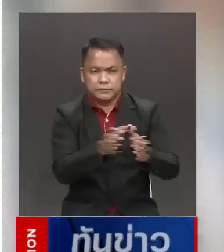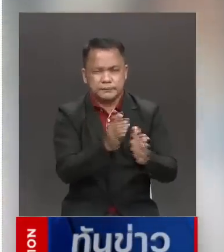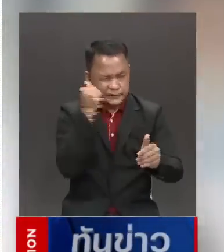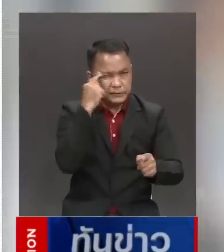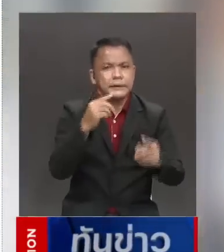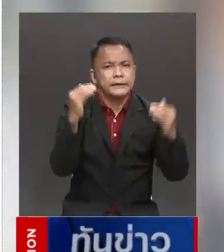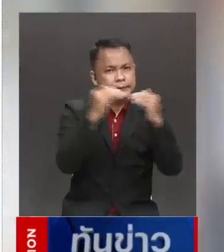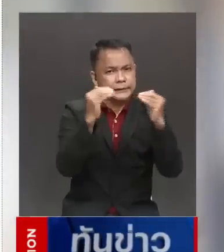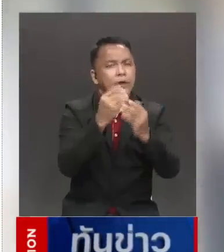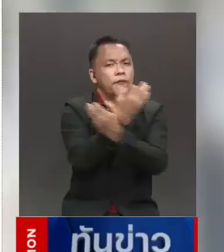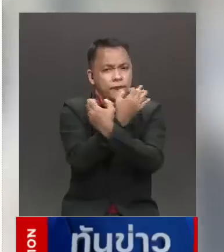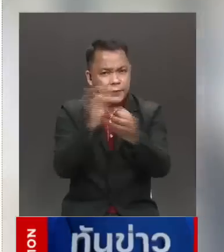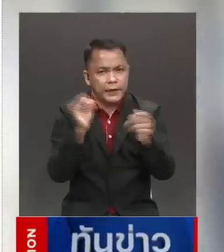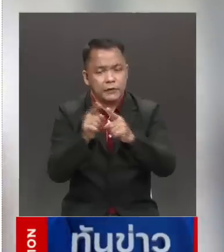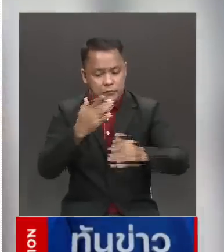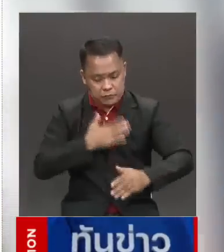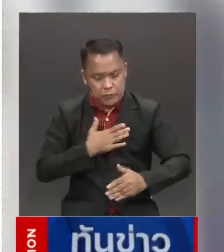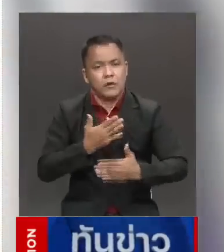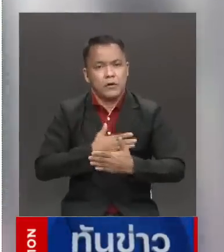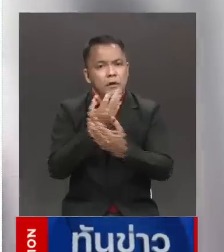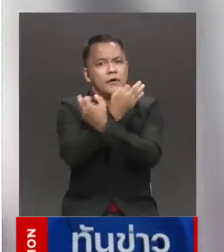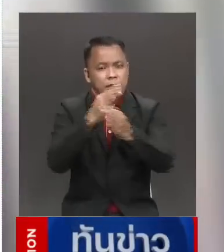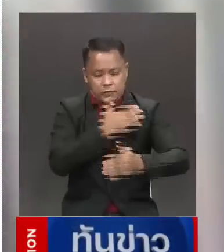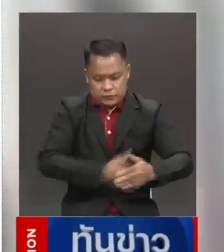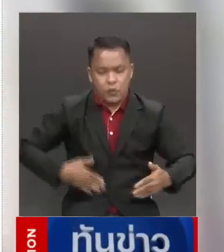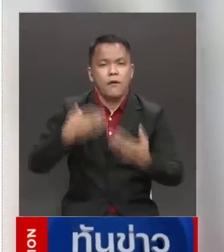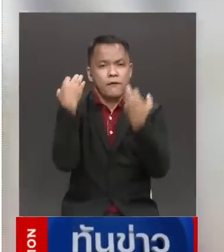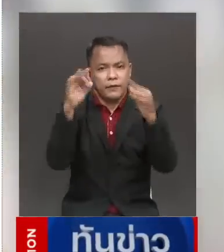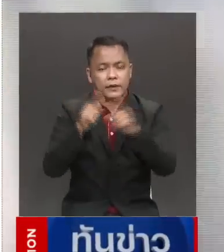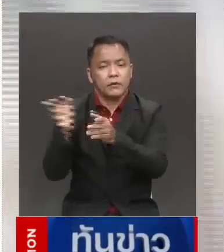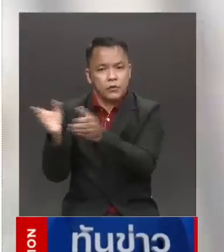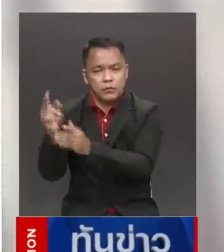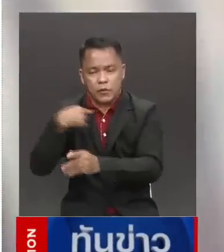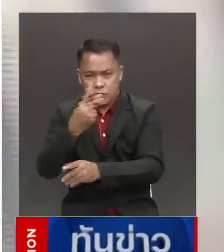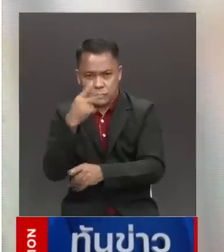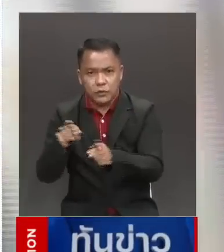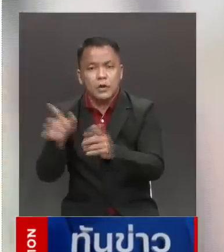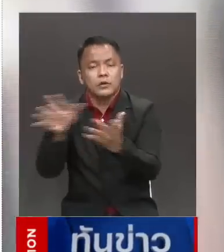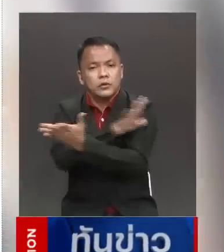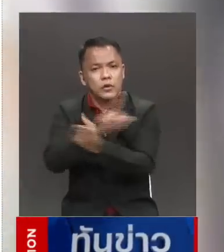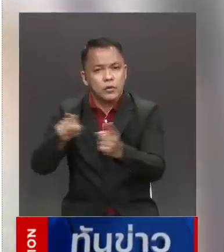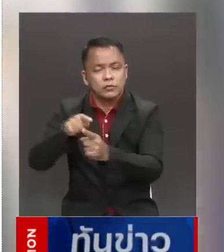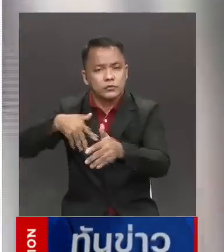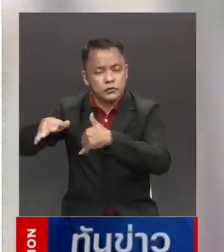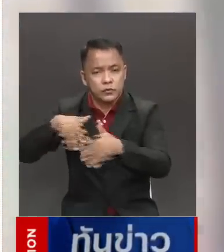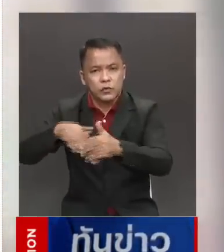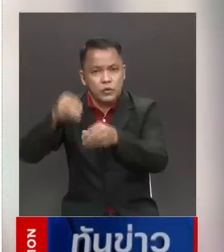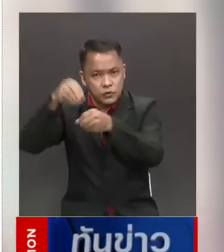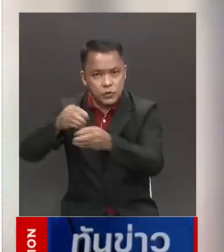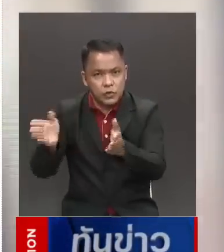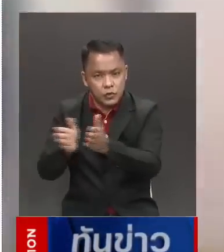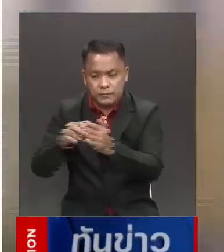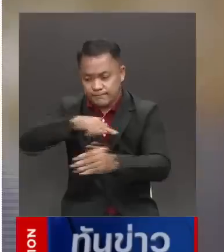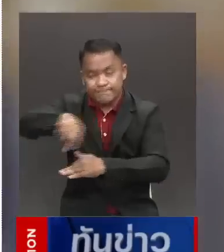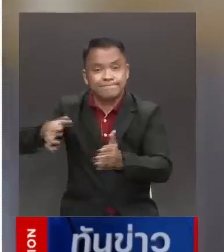ควรจะมีสิทธิ์มีเสรีภาพในตัวของเราในร่างกายของเราแต่อีกฝั่งนึงก็มองว่าสังคมอ่ะโดยการที่อยู่ด้ว